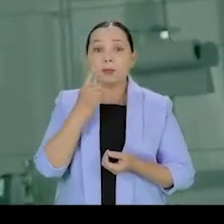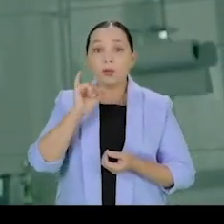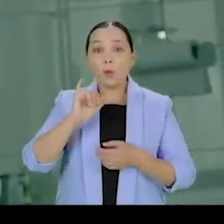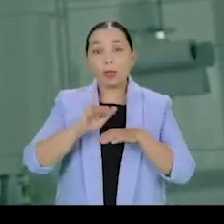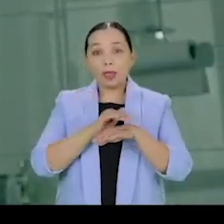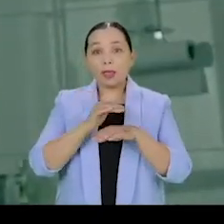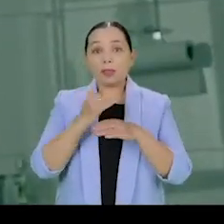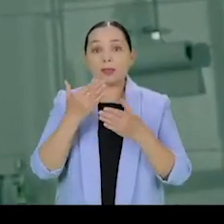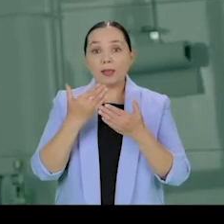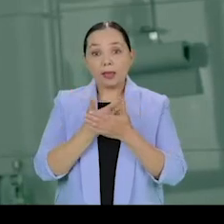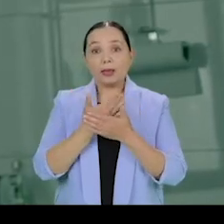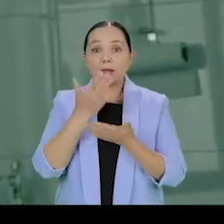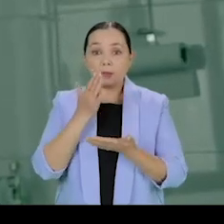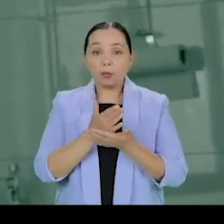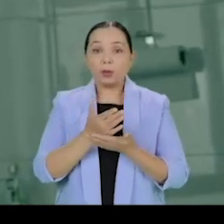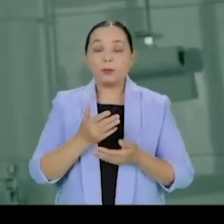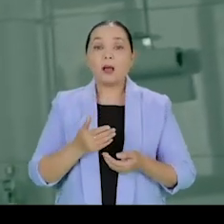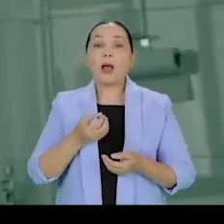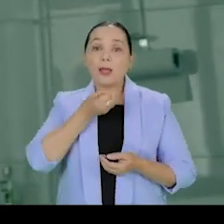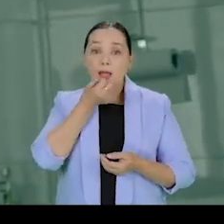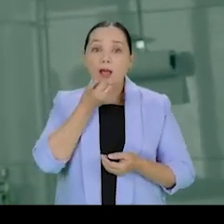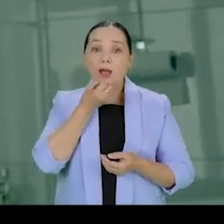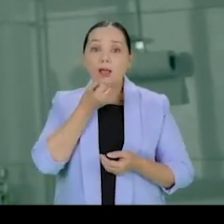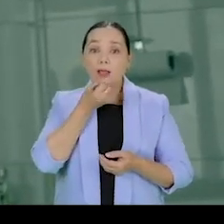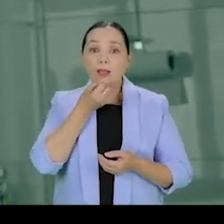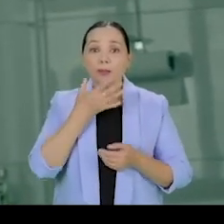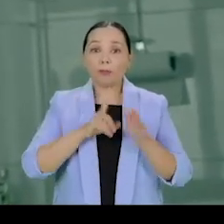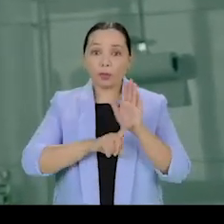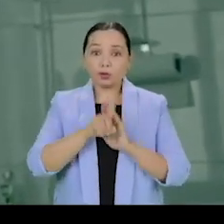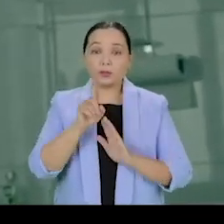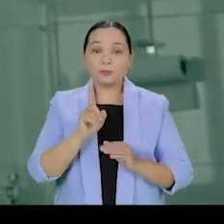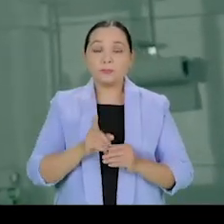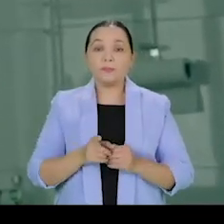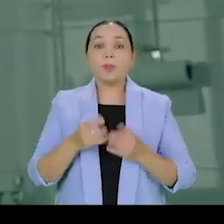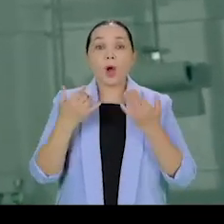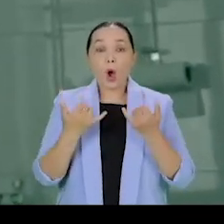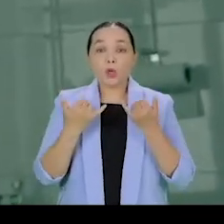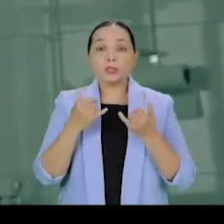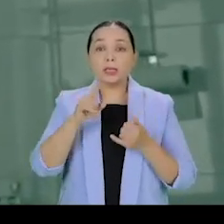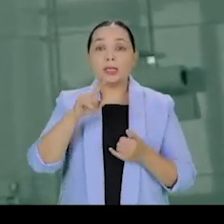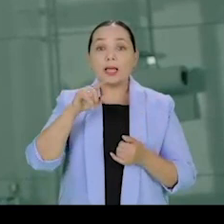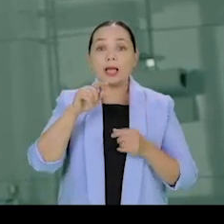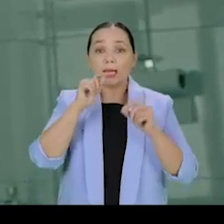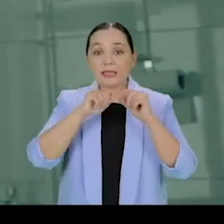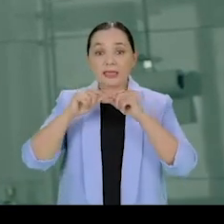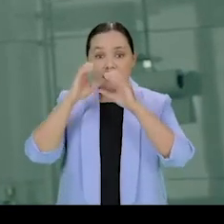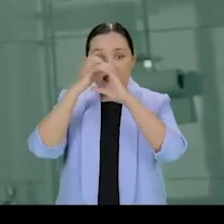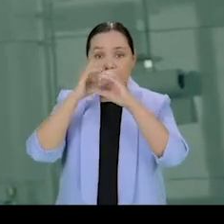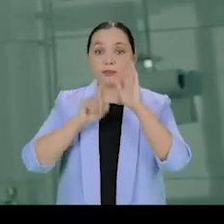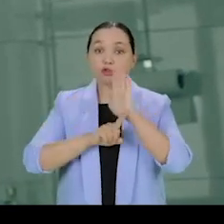yangiligim bor. Yaxshisidan boshlay qolay. Hozirgina test natijalari